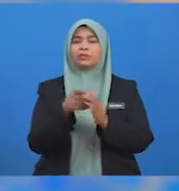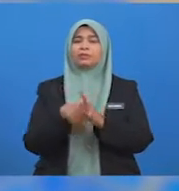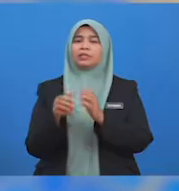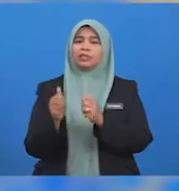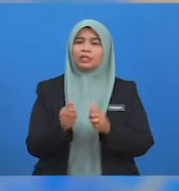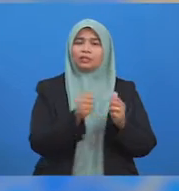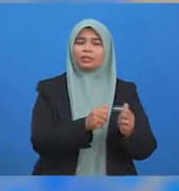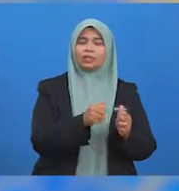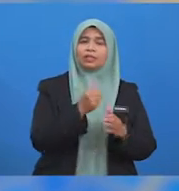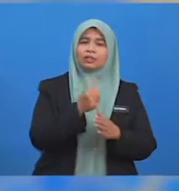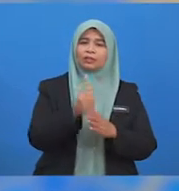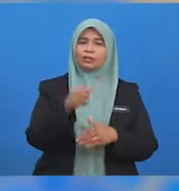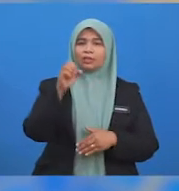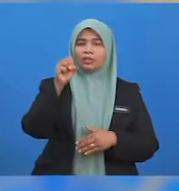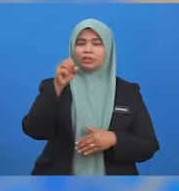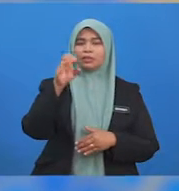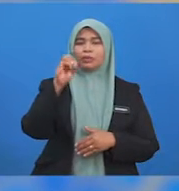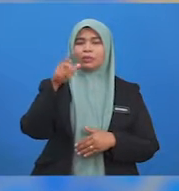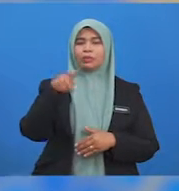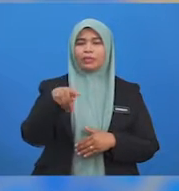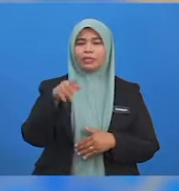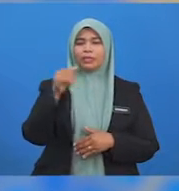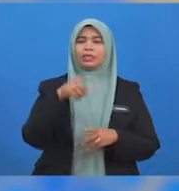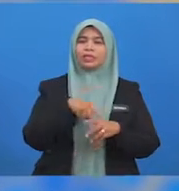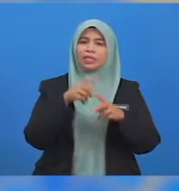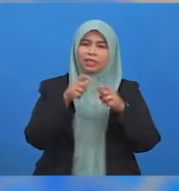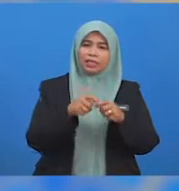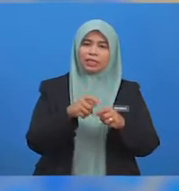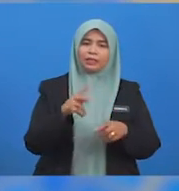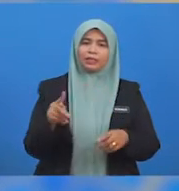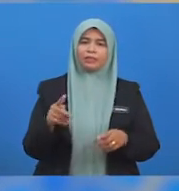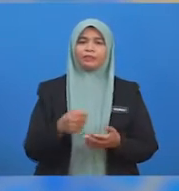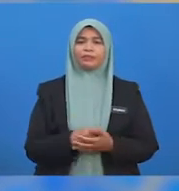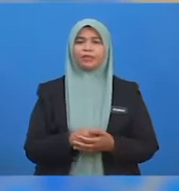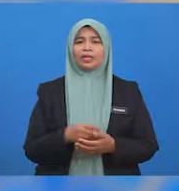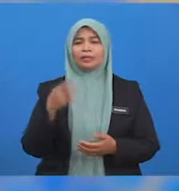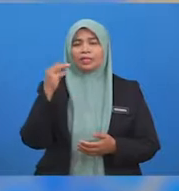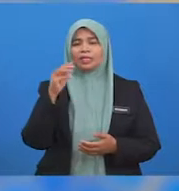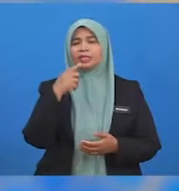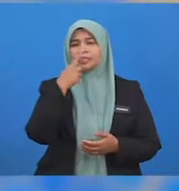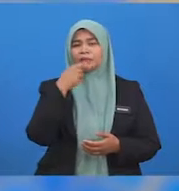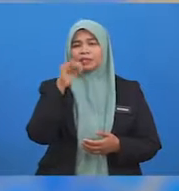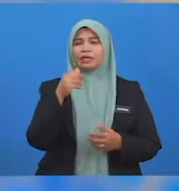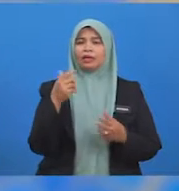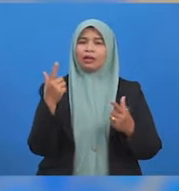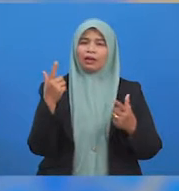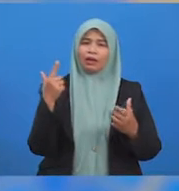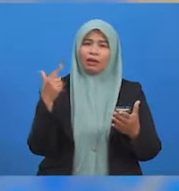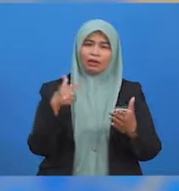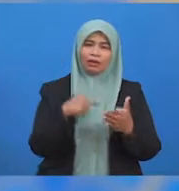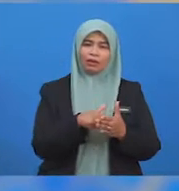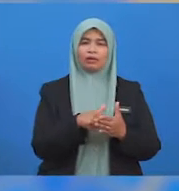Maka sesiapa yang melanggar SOP dan undang-undang ada hukuman yang dikenakan